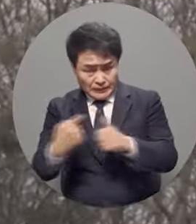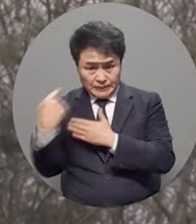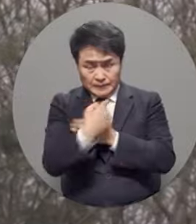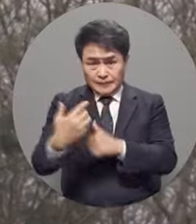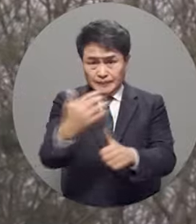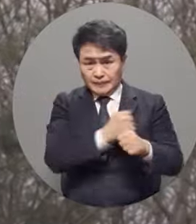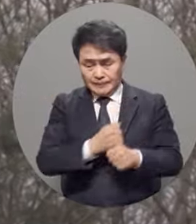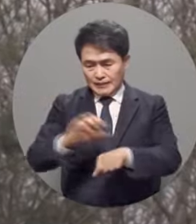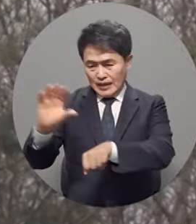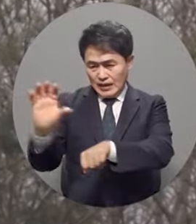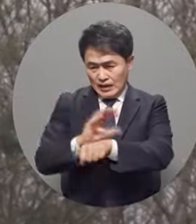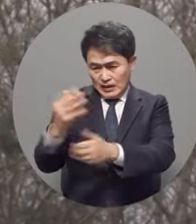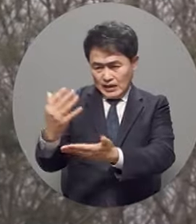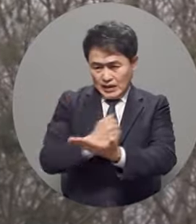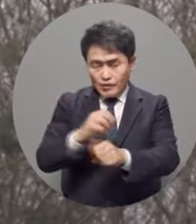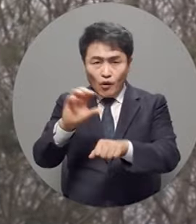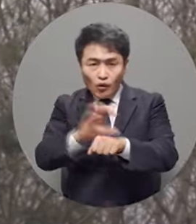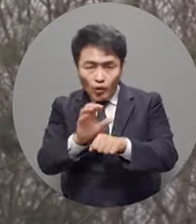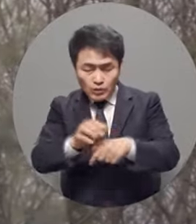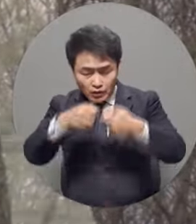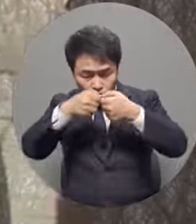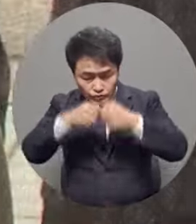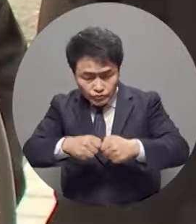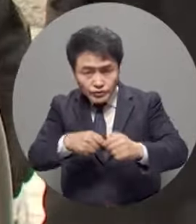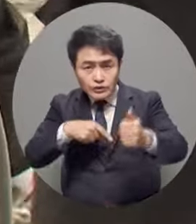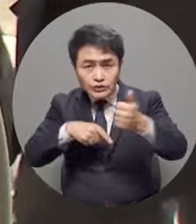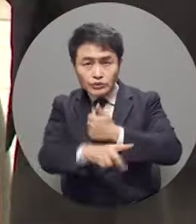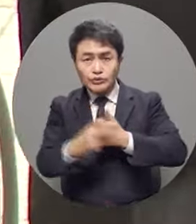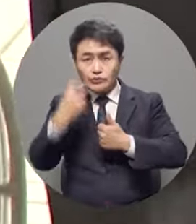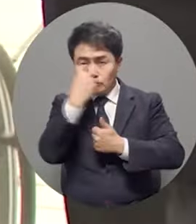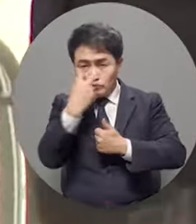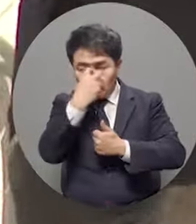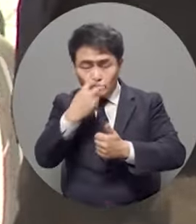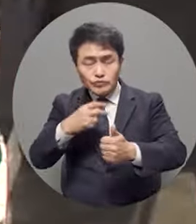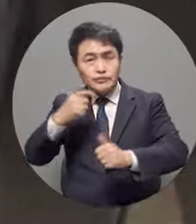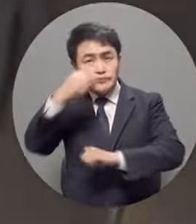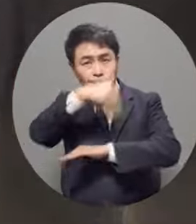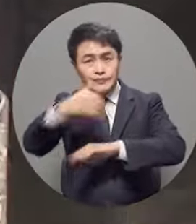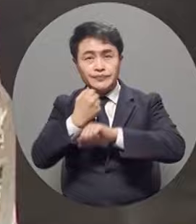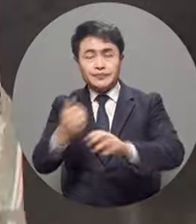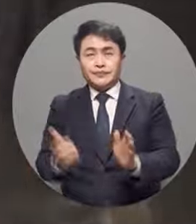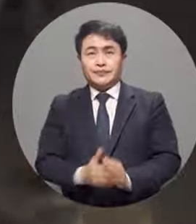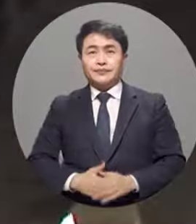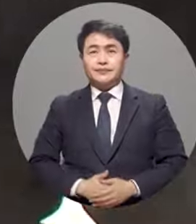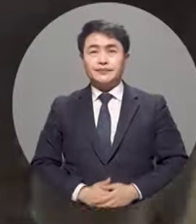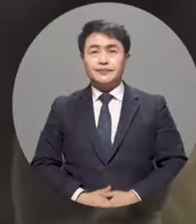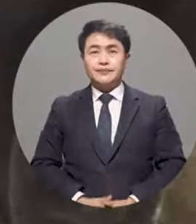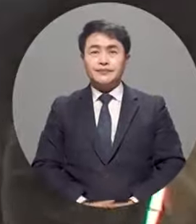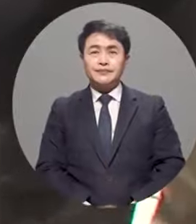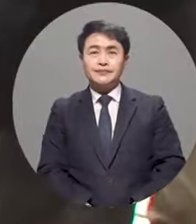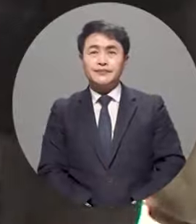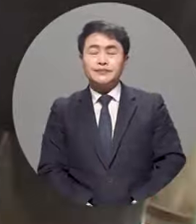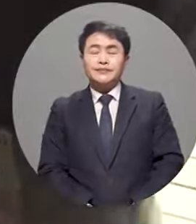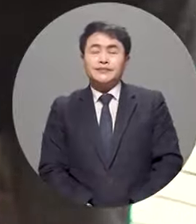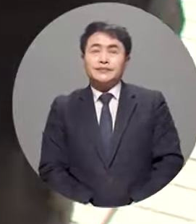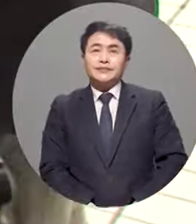컴퓨터 등을 토대로 김 씨에게 구체적인 범행 경위 등을 추궁할 방침입니다. MBC 뉴스 류현준입니다.